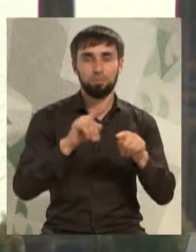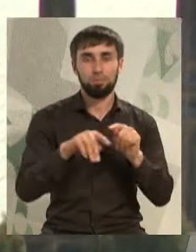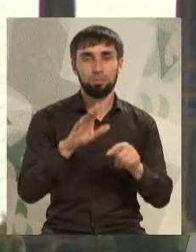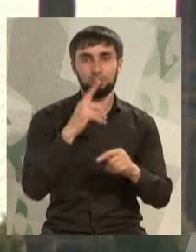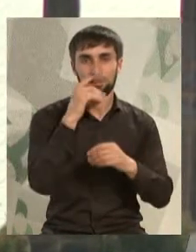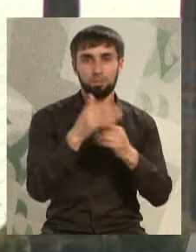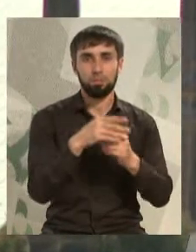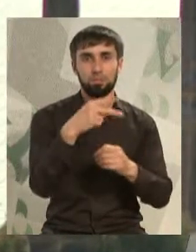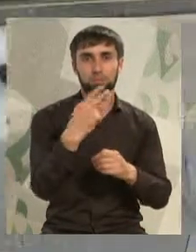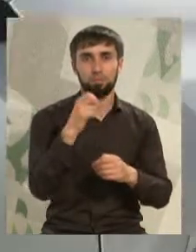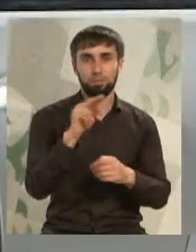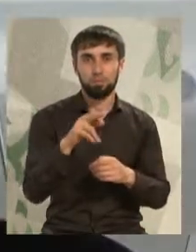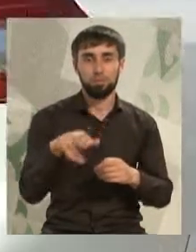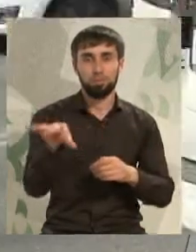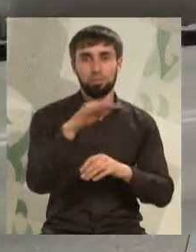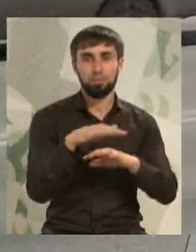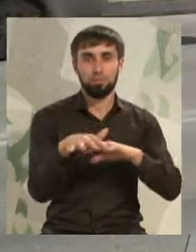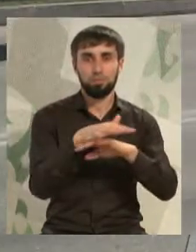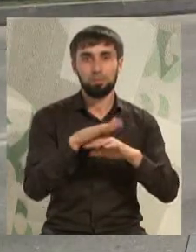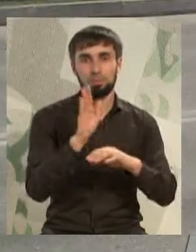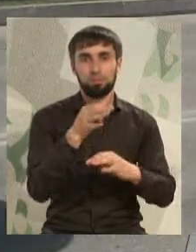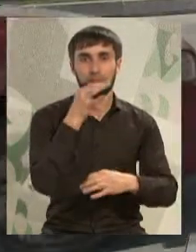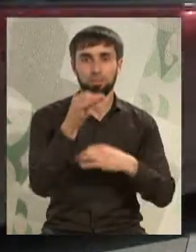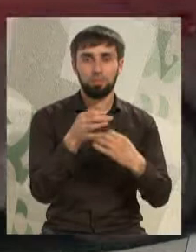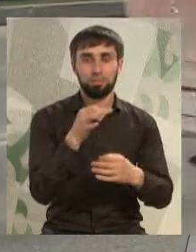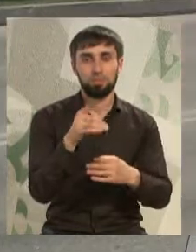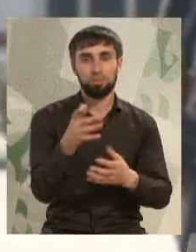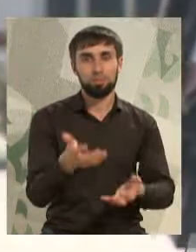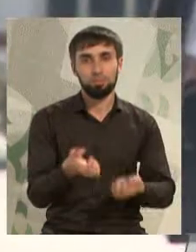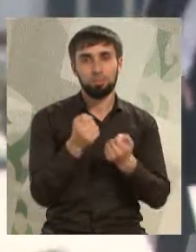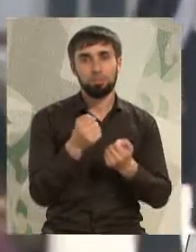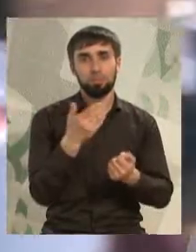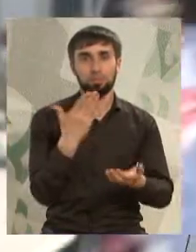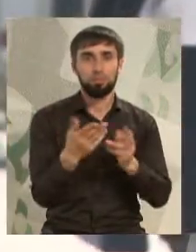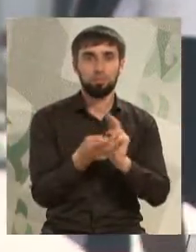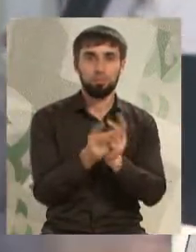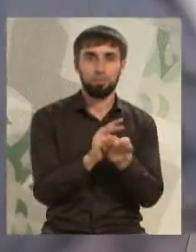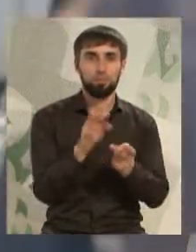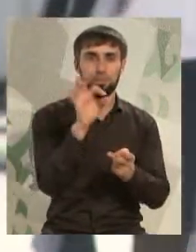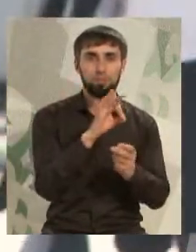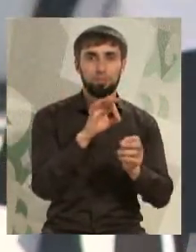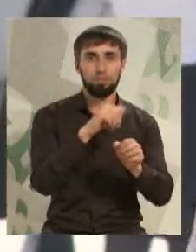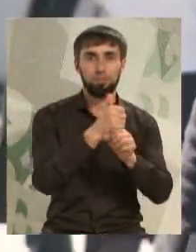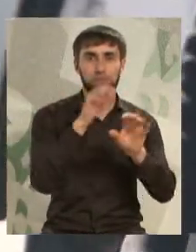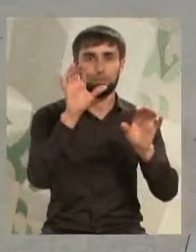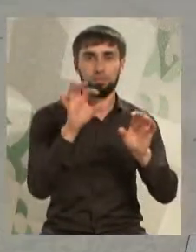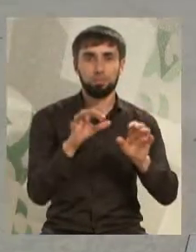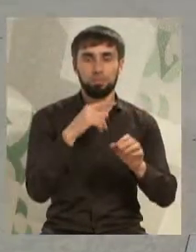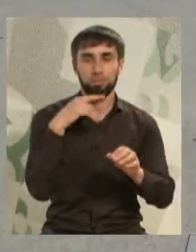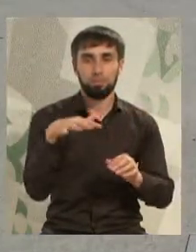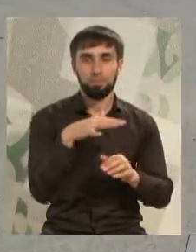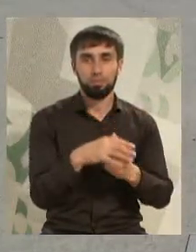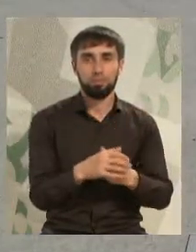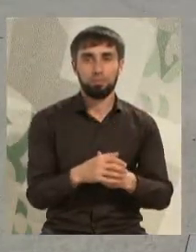22 апреля граждане смогут ответить на главный вопрос. Поддерживаете ли вы изменения в Конституцию? Несмотря на то, что это